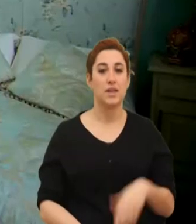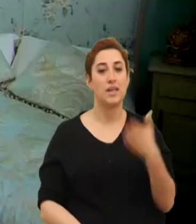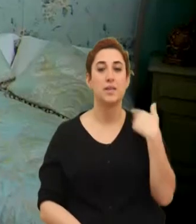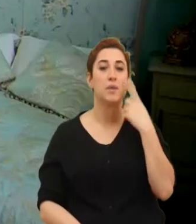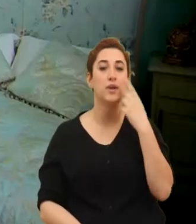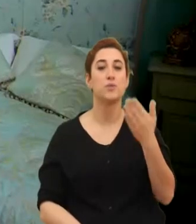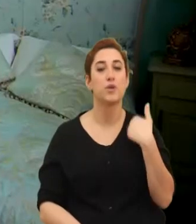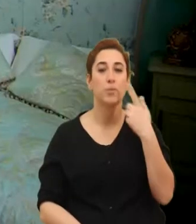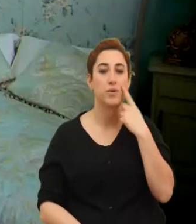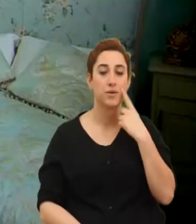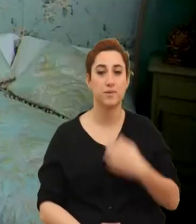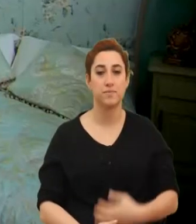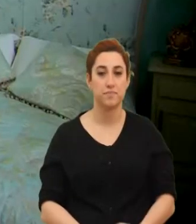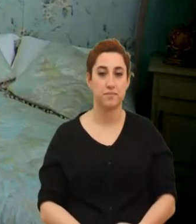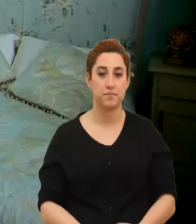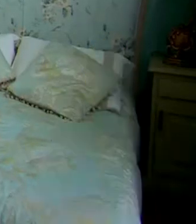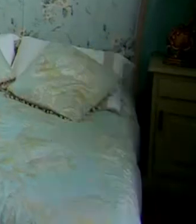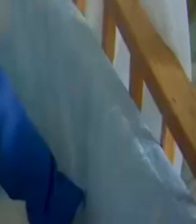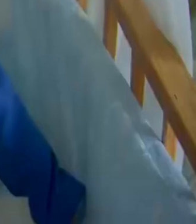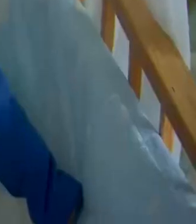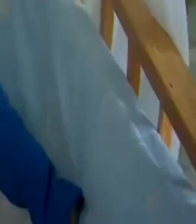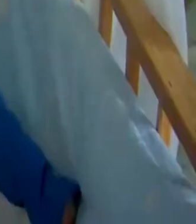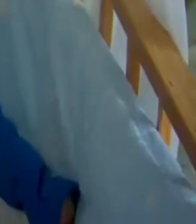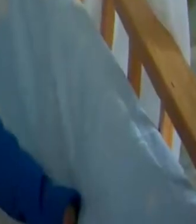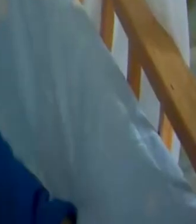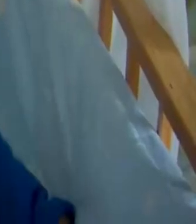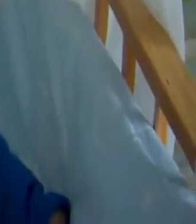Gel bakalım, gel bakalım.